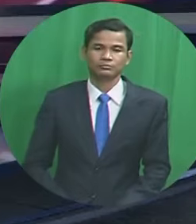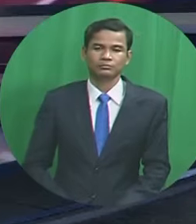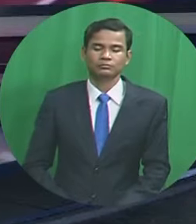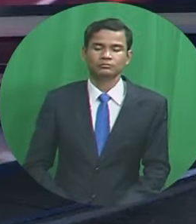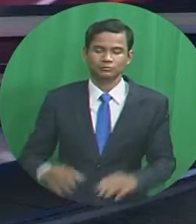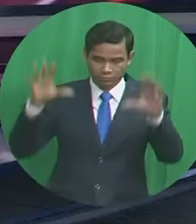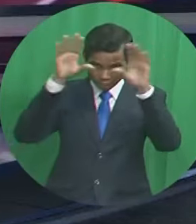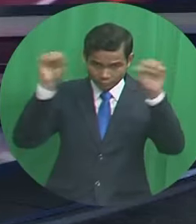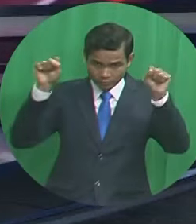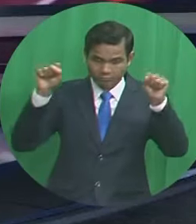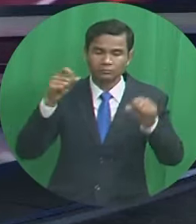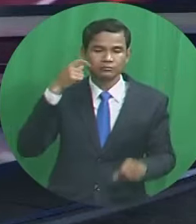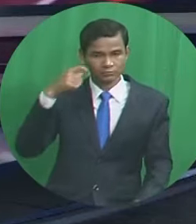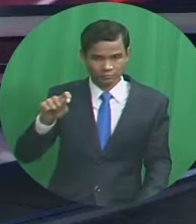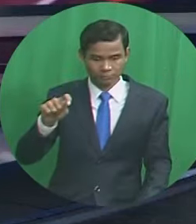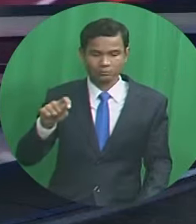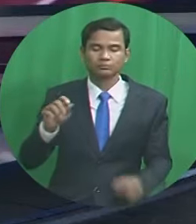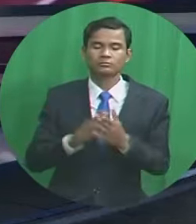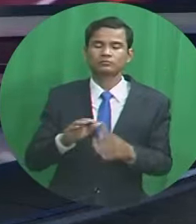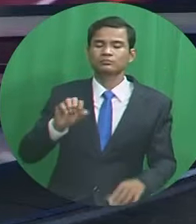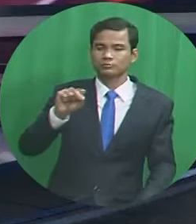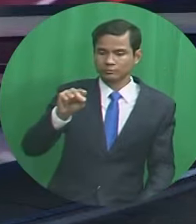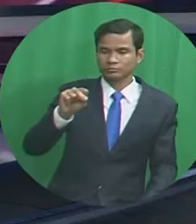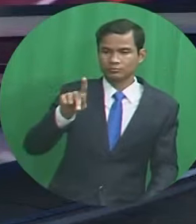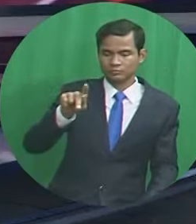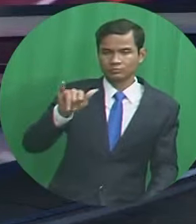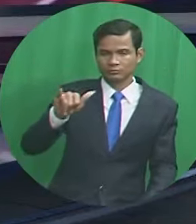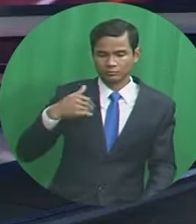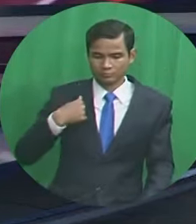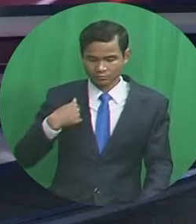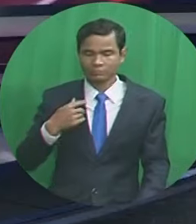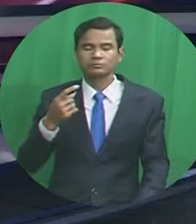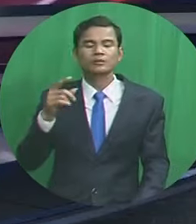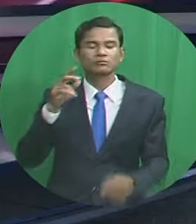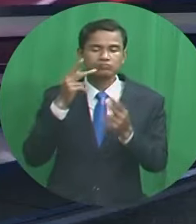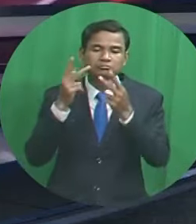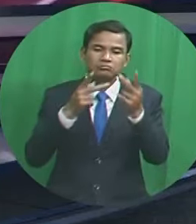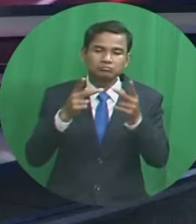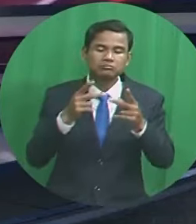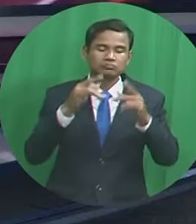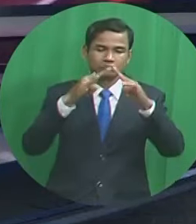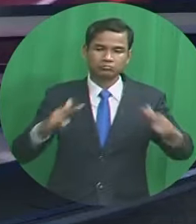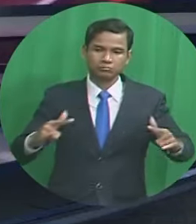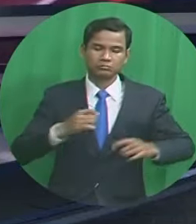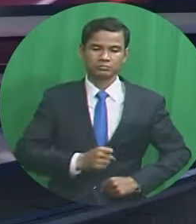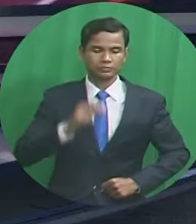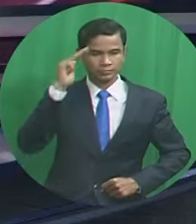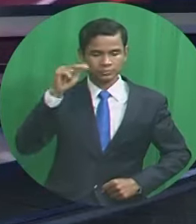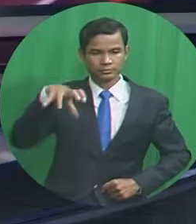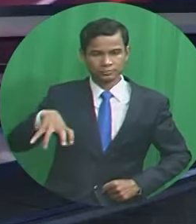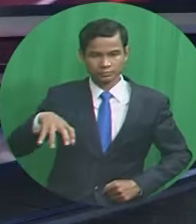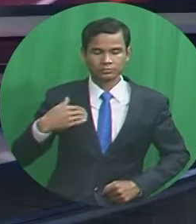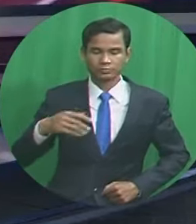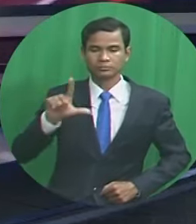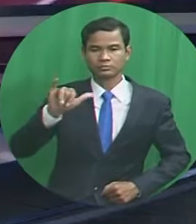ប្រធានាធិបតីអ៊ុយក្រែនលោក Volodymyr Zelensky បានទៅបំពេញទស្សនកិច្ចទីតាំងបន្ទាយកងកម្លាំងរបស់ខ្លួននៅតំបន់